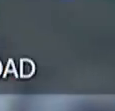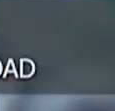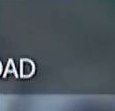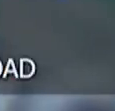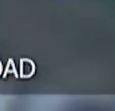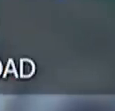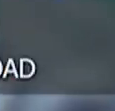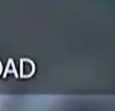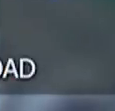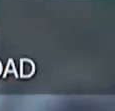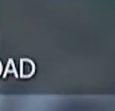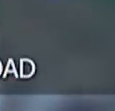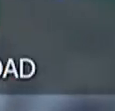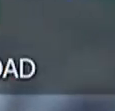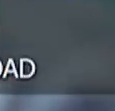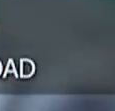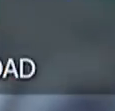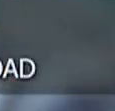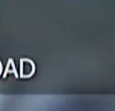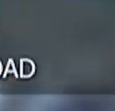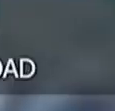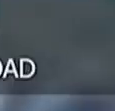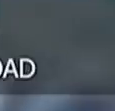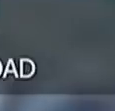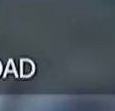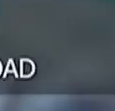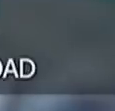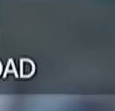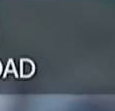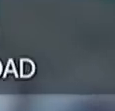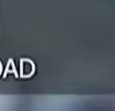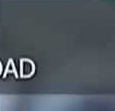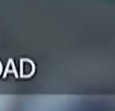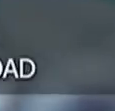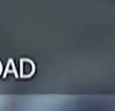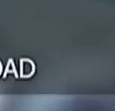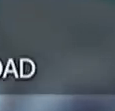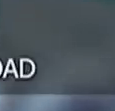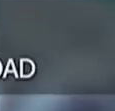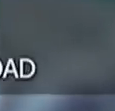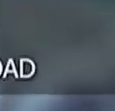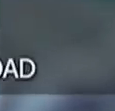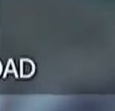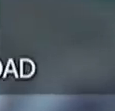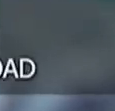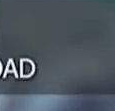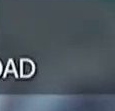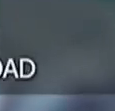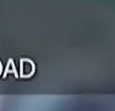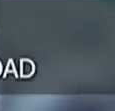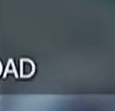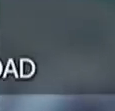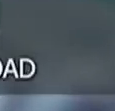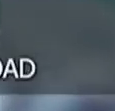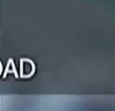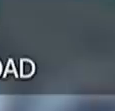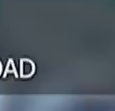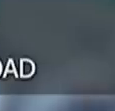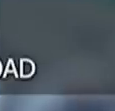po yung 35,000 pesos na pinadala nyo bilang tulong. Ting malaking tulong po ito para